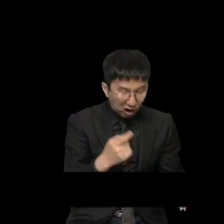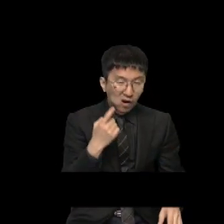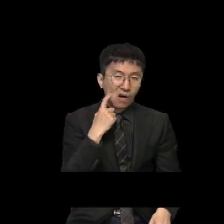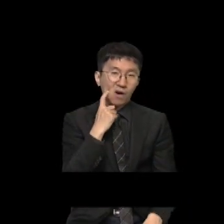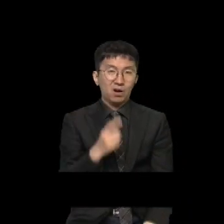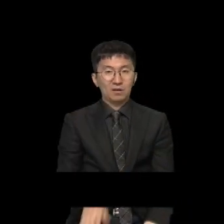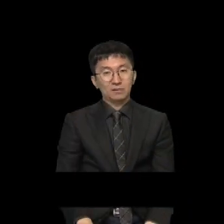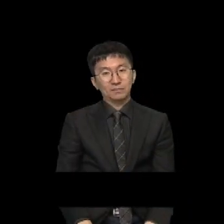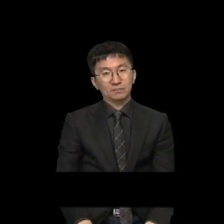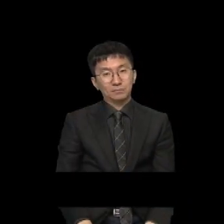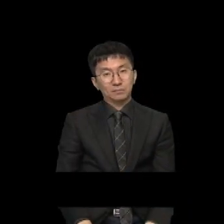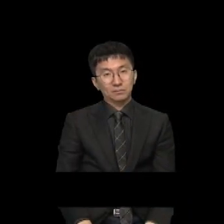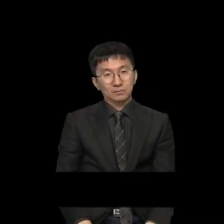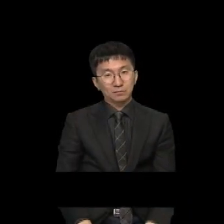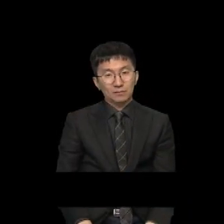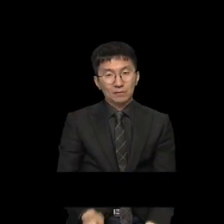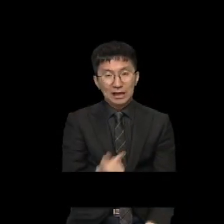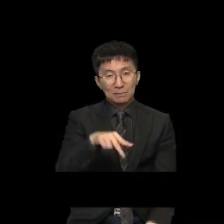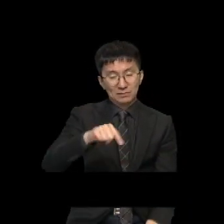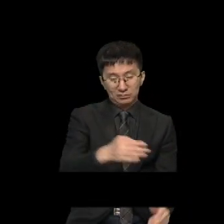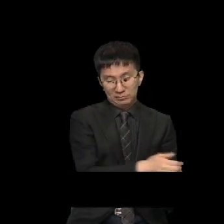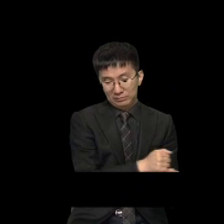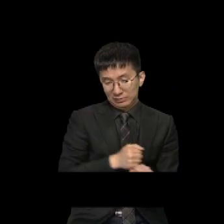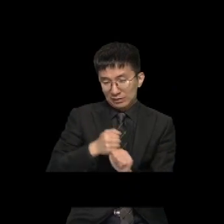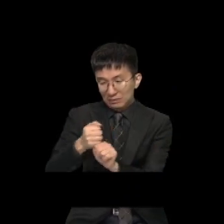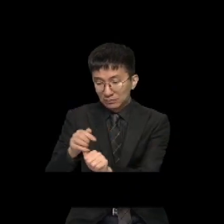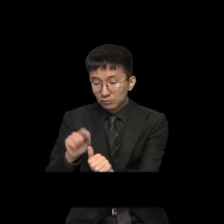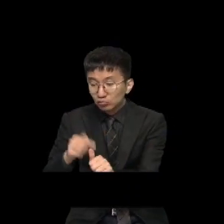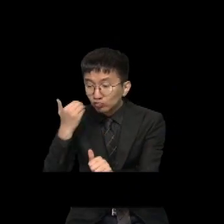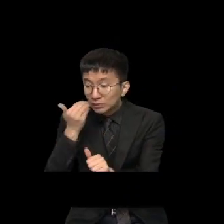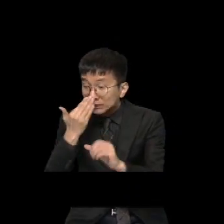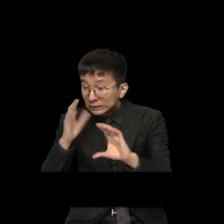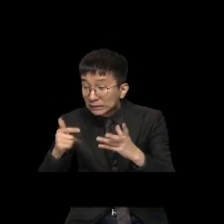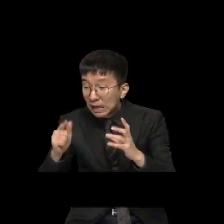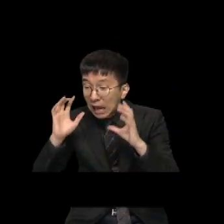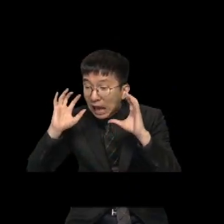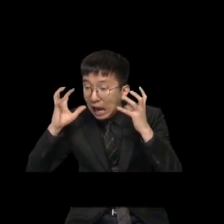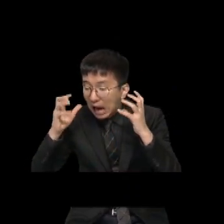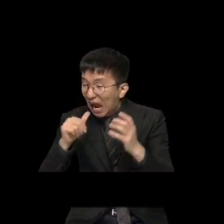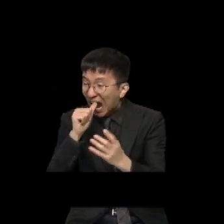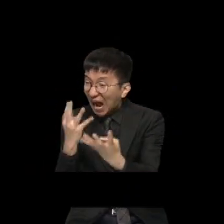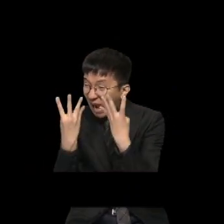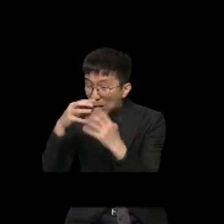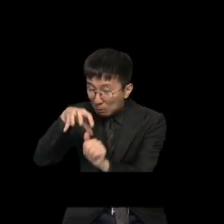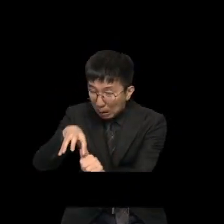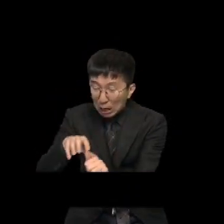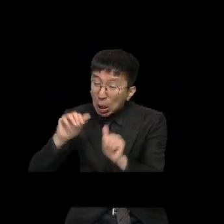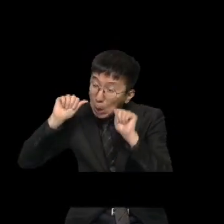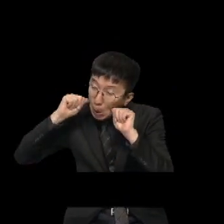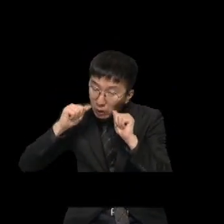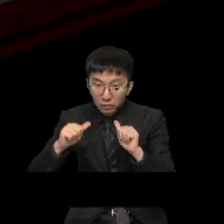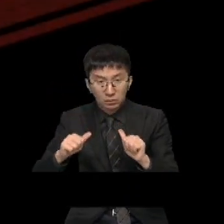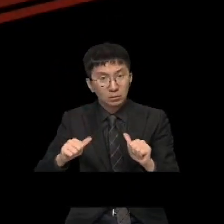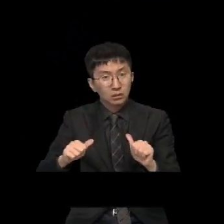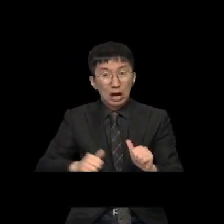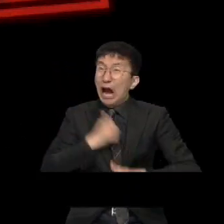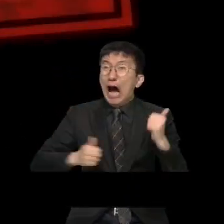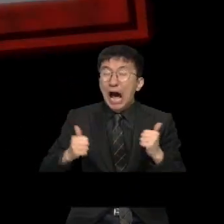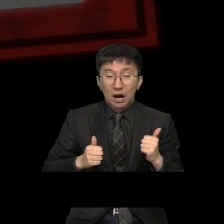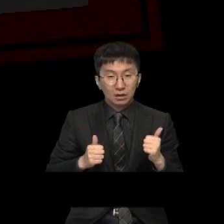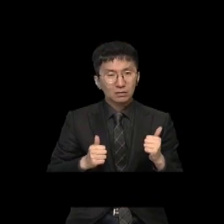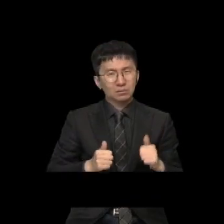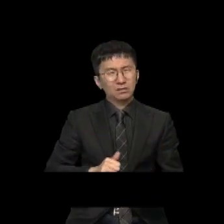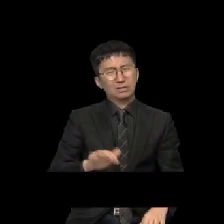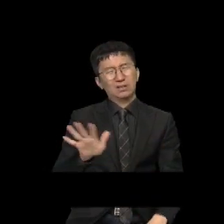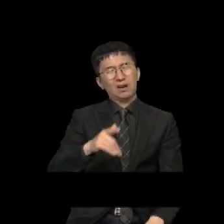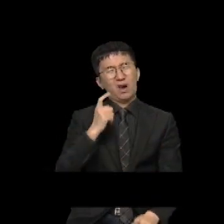납치한 이스라엘 어린이를 닭장에 가둬놓고 조롱했다며 공분을 불러일으켰던 틱톡 영상도 이번 무력 충돌과는 전혀